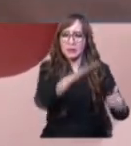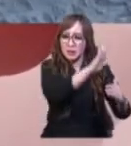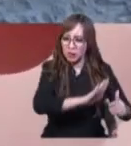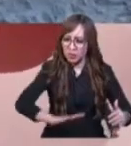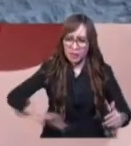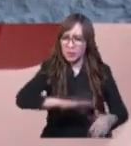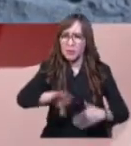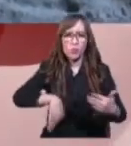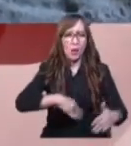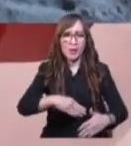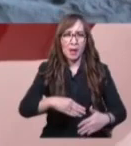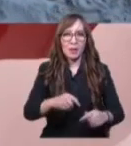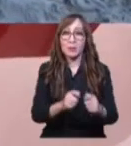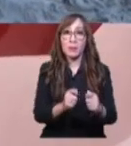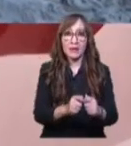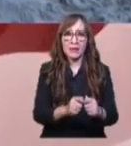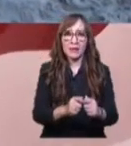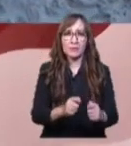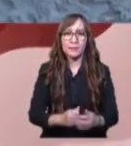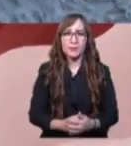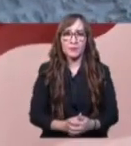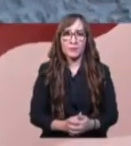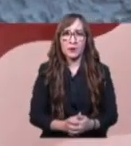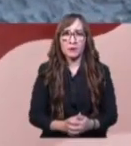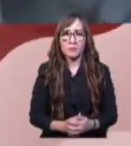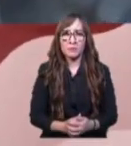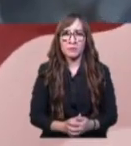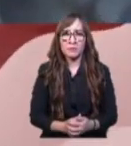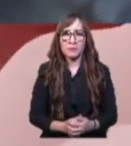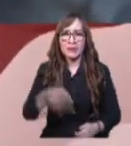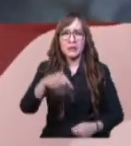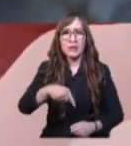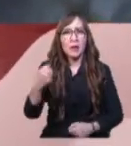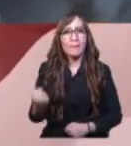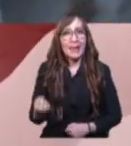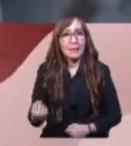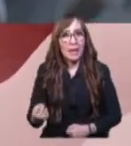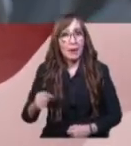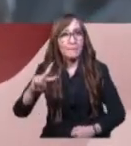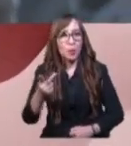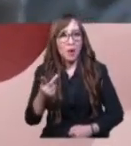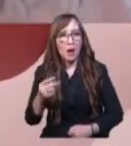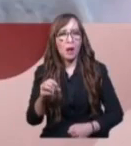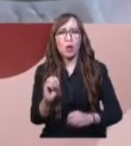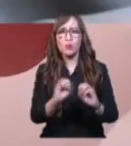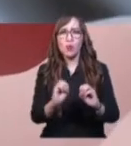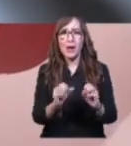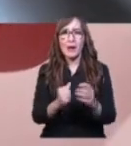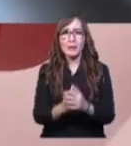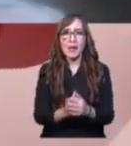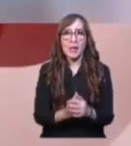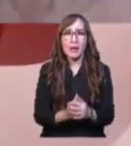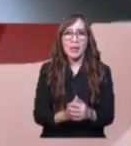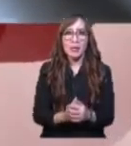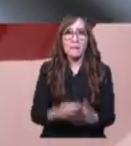Kenapa hilir dulu? Kita cek dulu market insight-nya. Karena sekarang tuh pasar berubah bukan hanya tren, tapi konteks. Tadi Mas